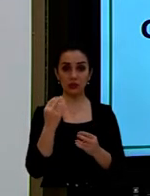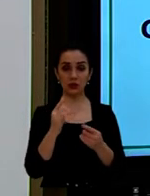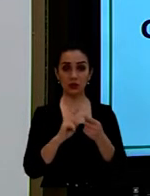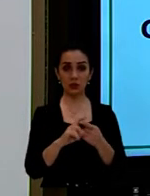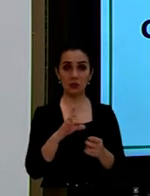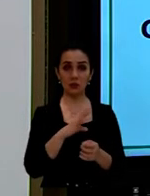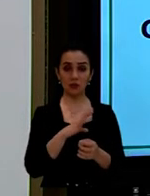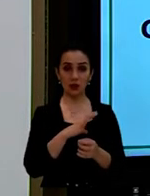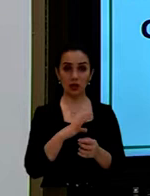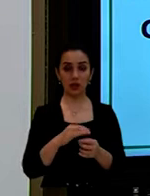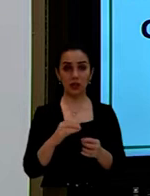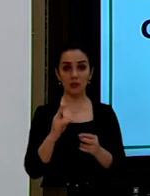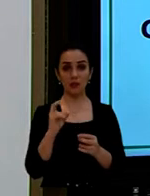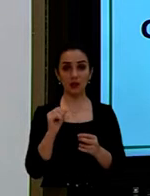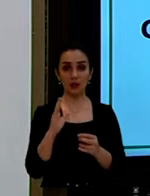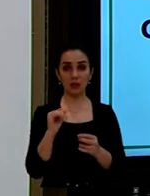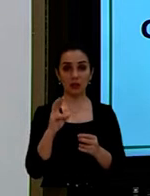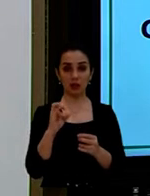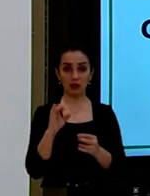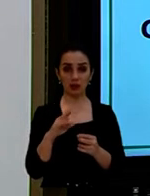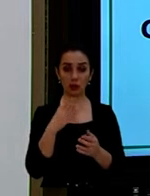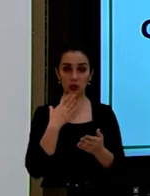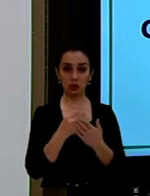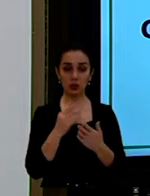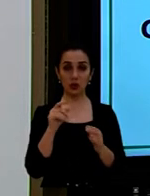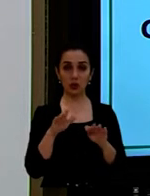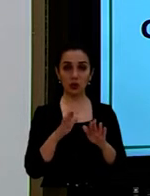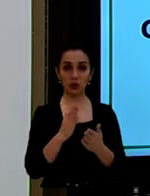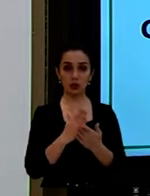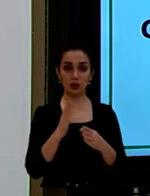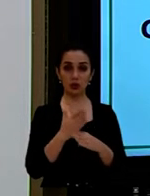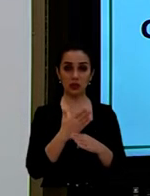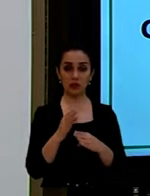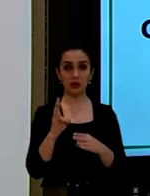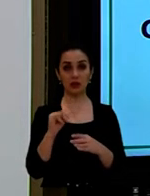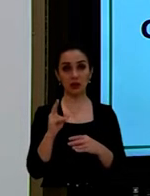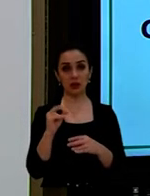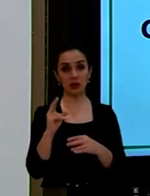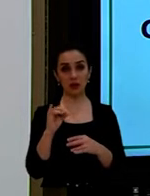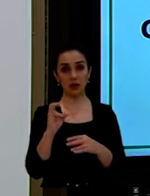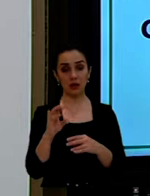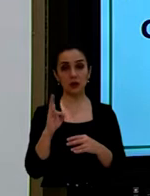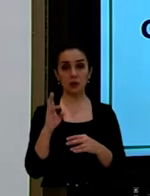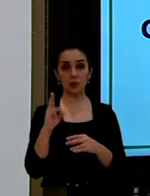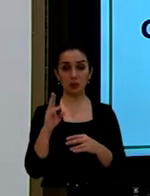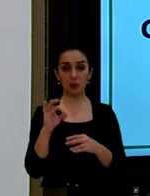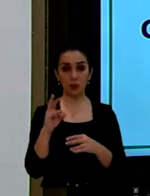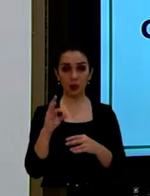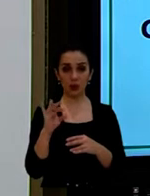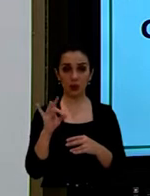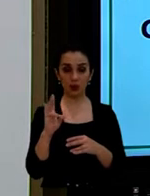бывает ковалентная она свою очередь делится на ковалентно полярную и ковалентной неполярной